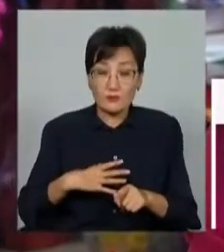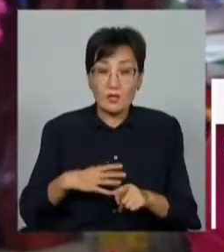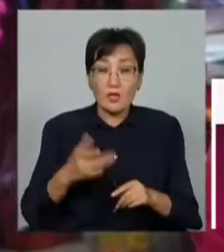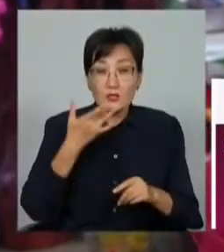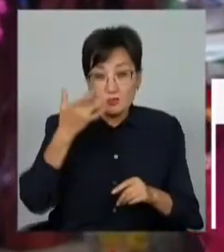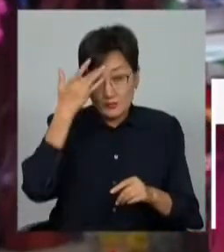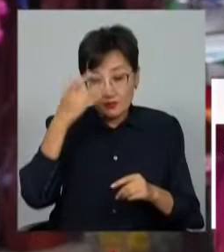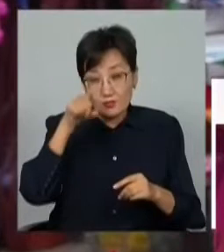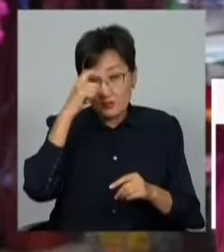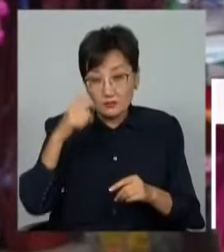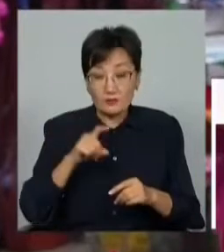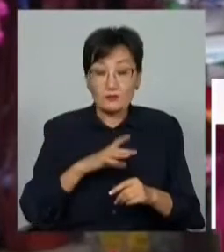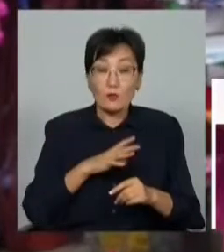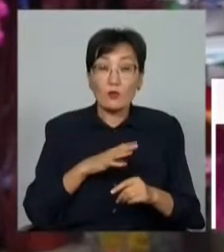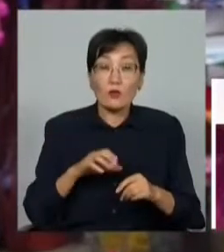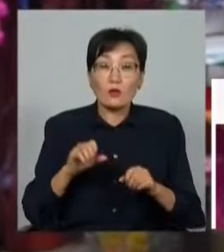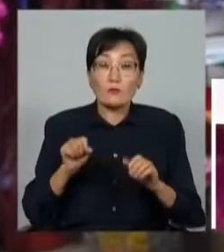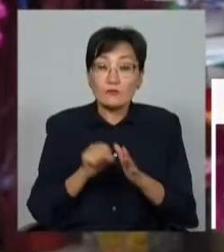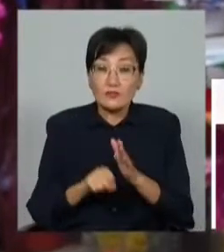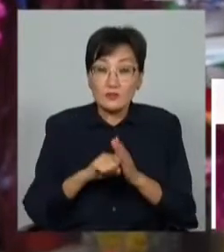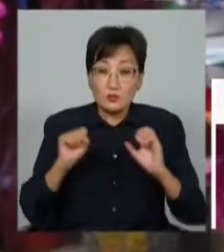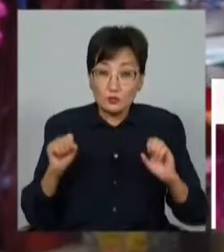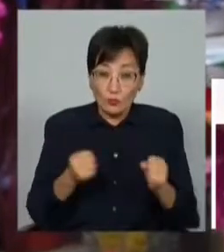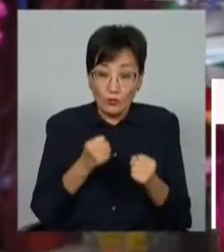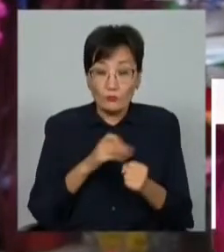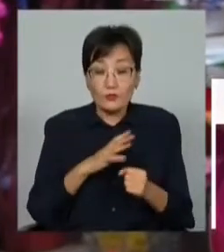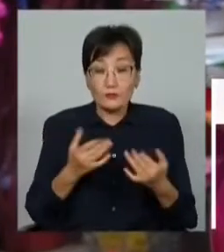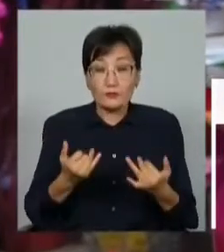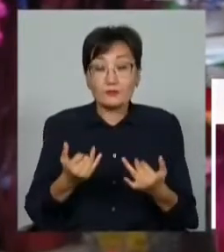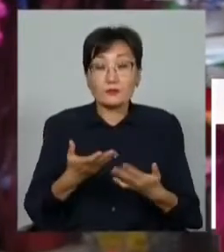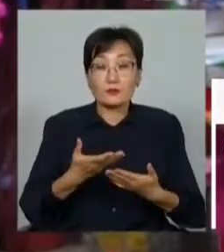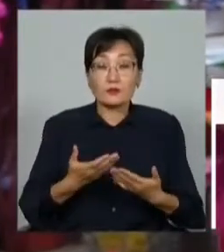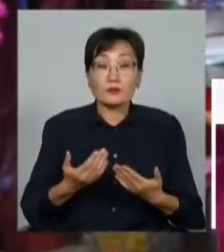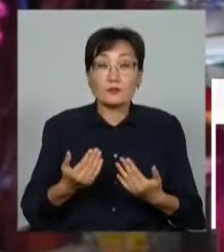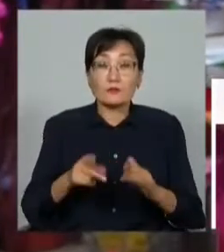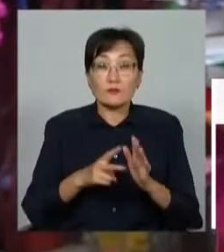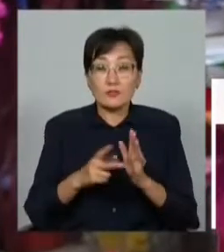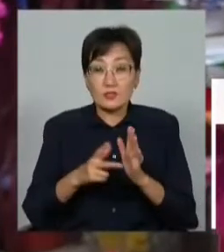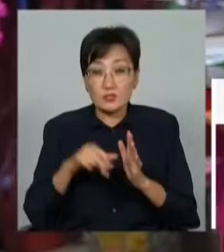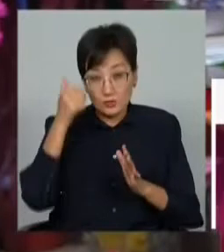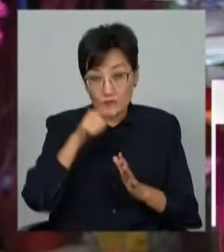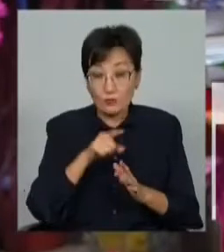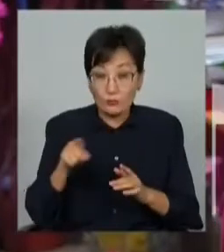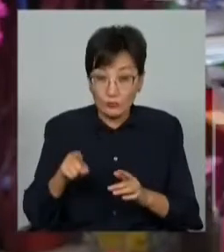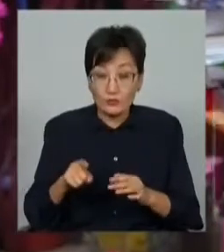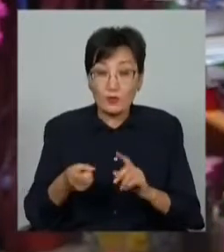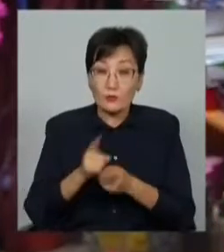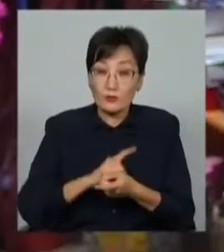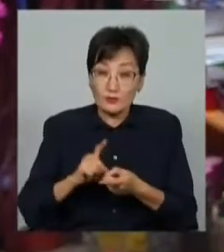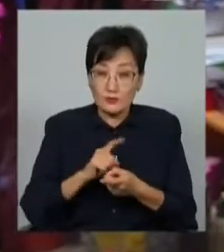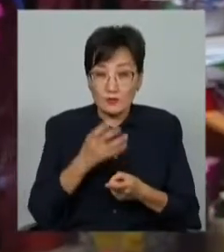Жазда ыстық болды, қыста суық болды. Енді қазір бір 7-8 жыл болды ғой, жақсы болып қалды. Жылы